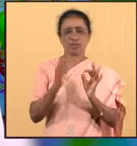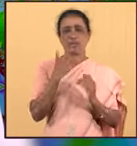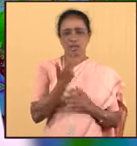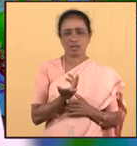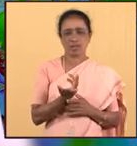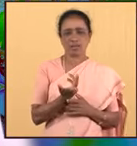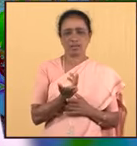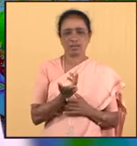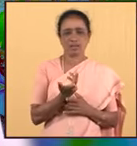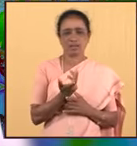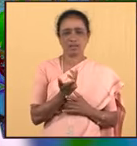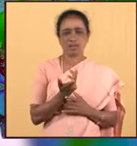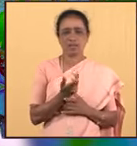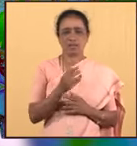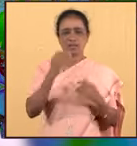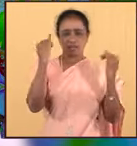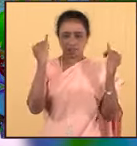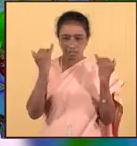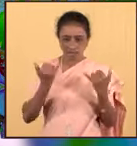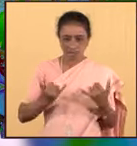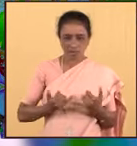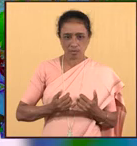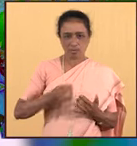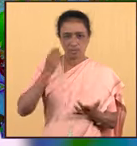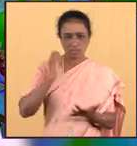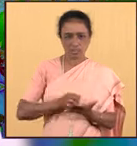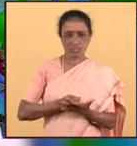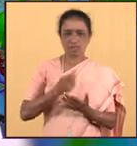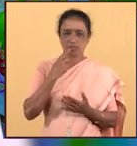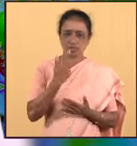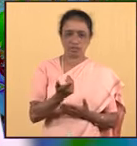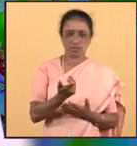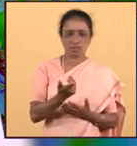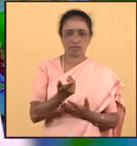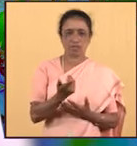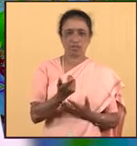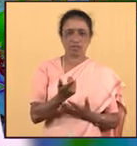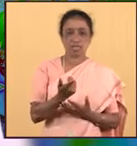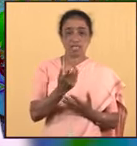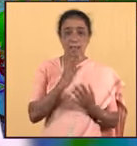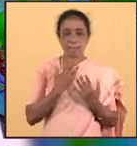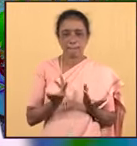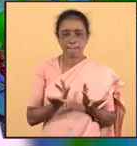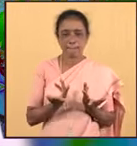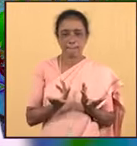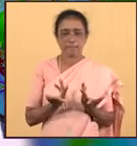முக்கியத்துவம் என்ன? இந்திய அரசியலமைப்பு சட்டத்தில் கூறப்பட்டுள்ள சமய